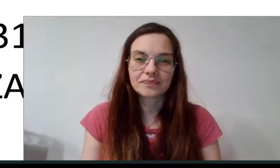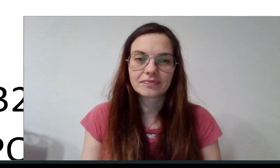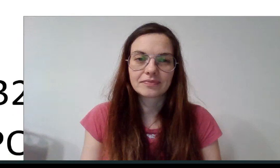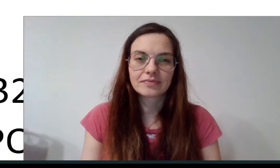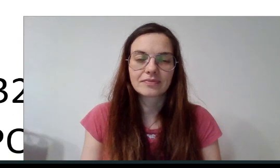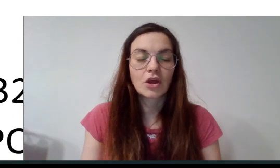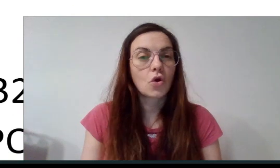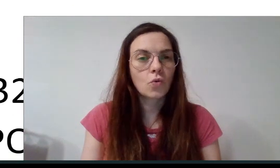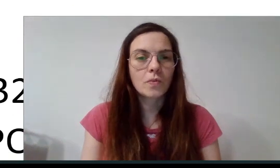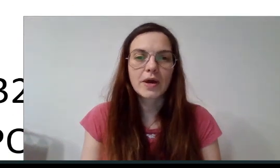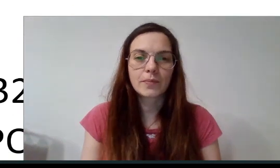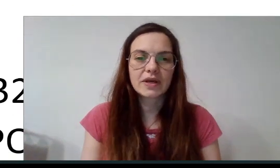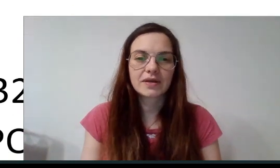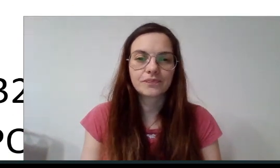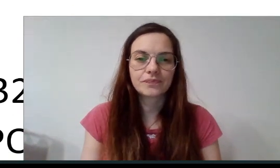Umarmen.